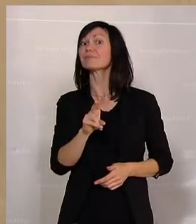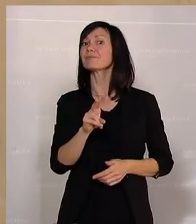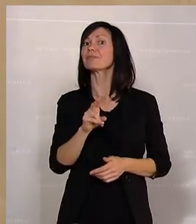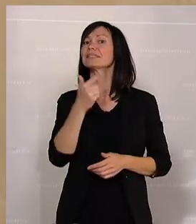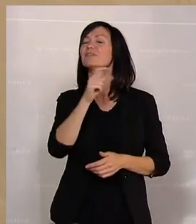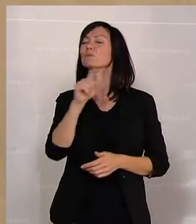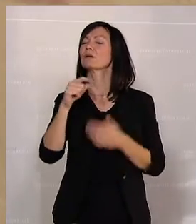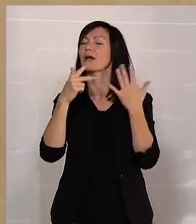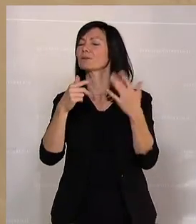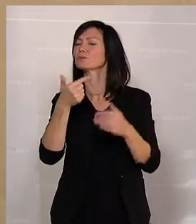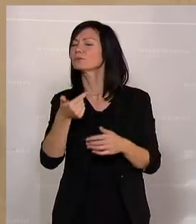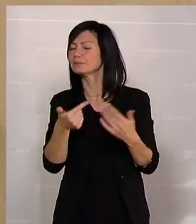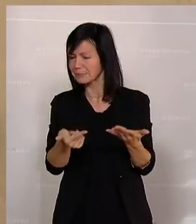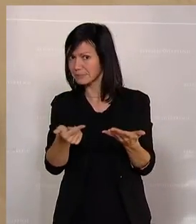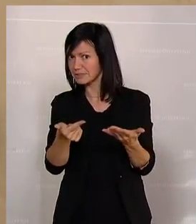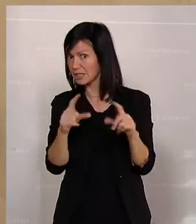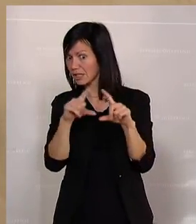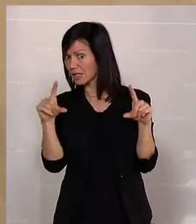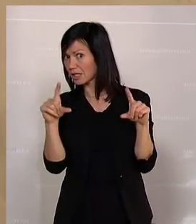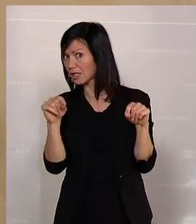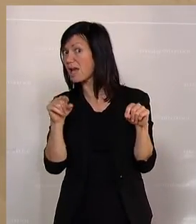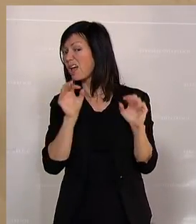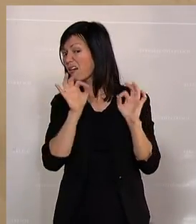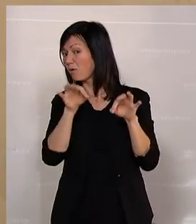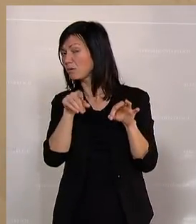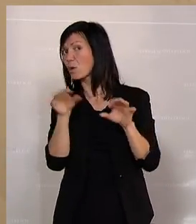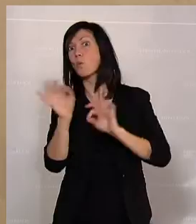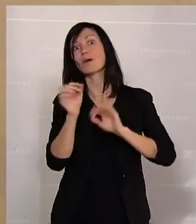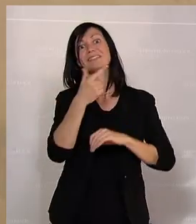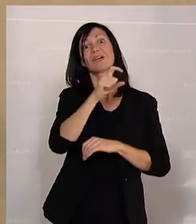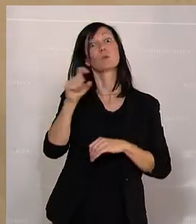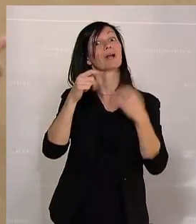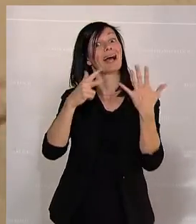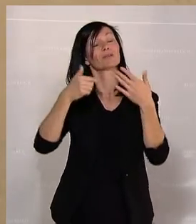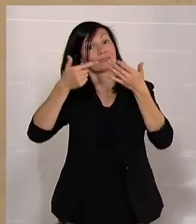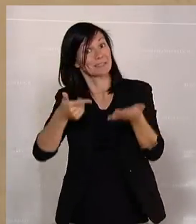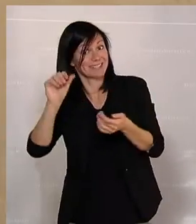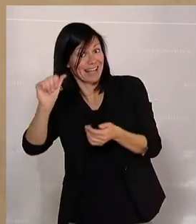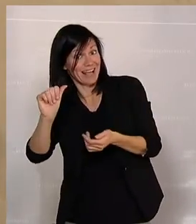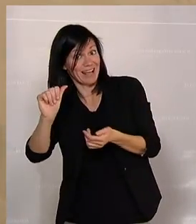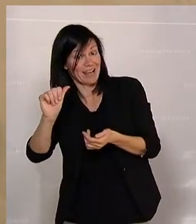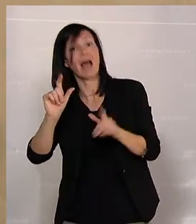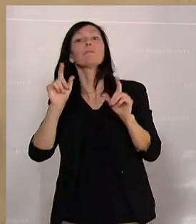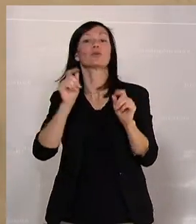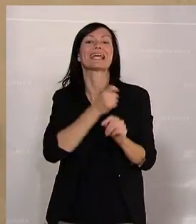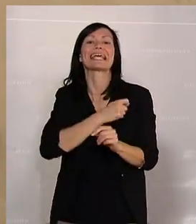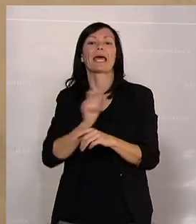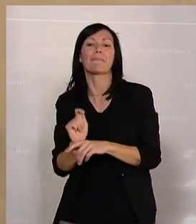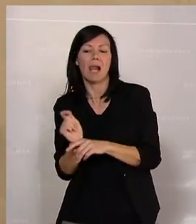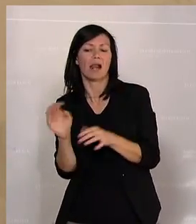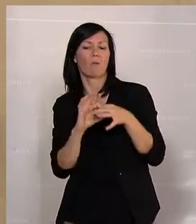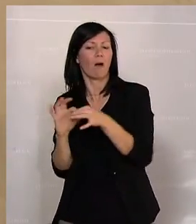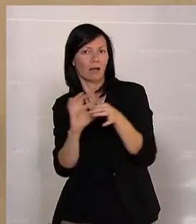278 rückt oder des Paragraphen 278a rückt, nämlich nicht nur eine kriminelle Organisation, sondern wir sprechen